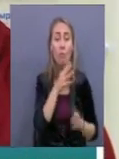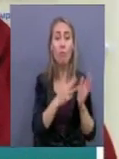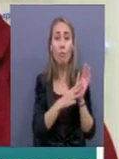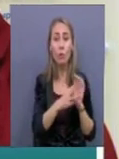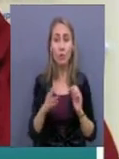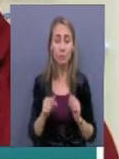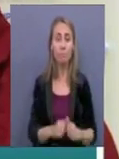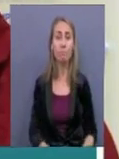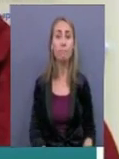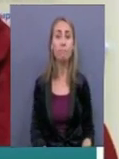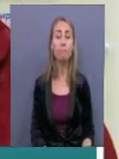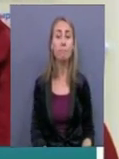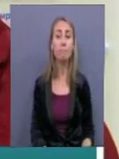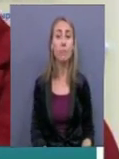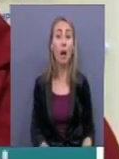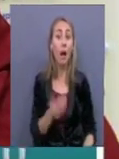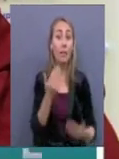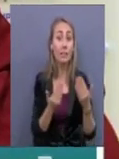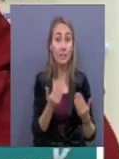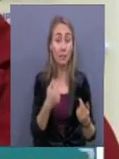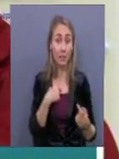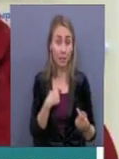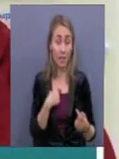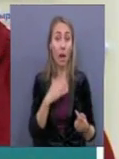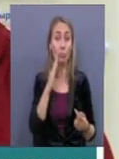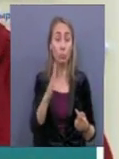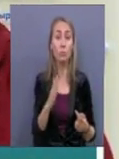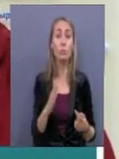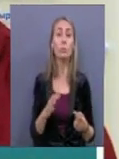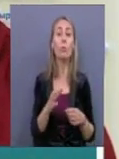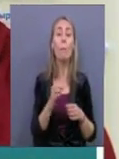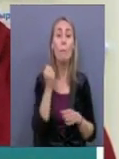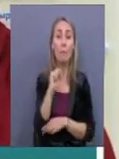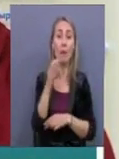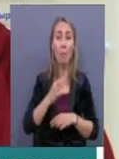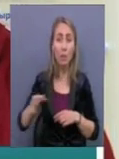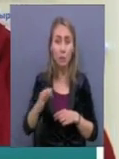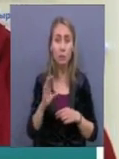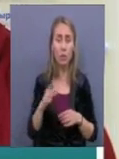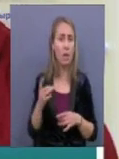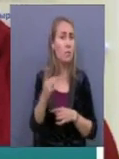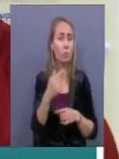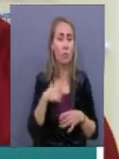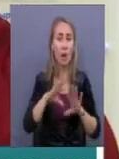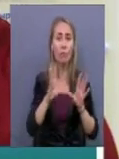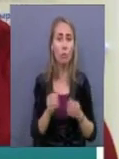байқаудың енді осы областық деңгейдегі қорытынсы бойынша республика өтеп жататын болсам, енді өз